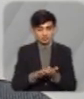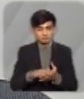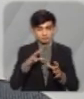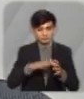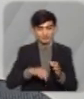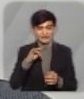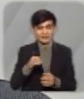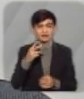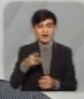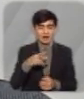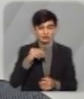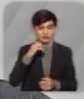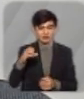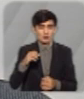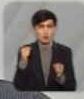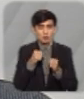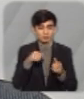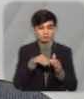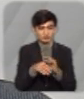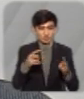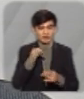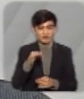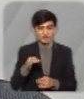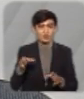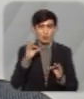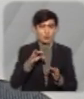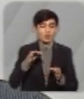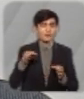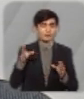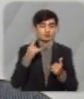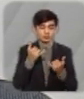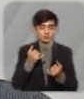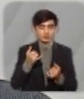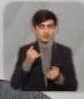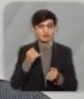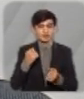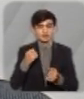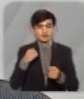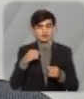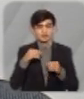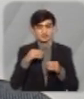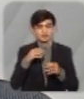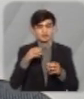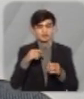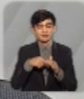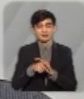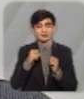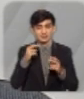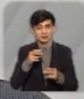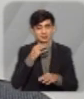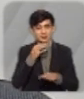течение 2 часов охладить. Эти знания мы как раз сегодня и пытаемся, значит, нести, так сказать,